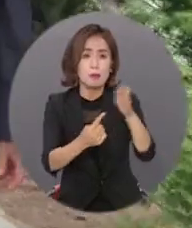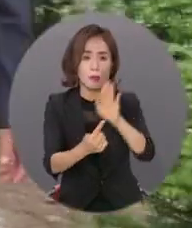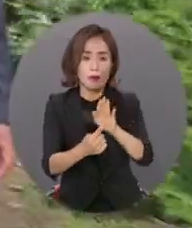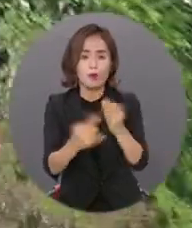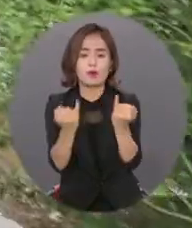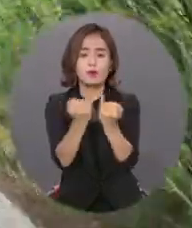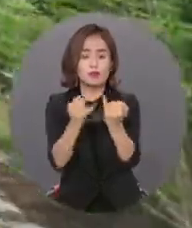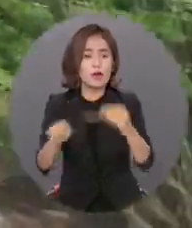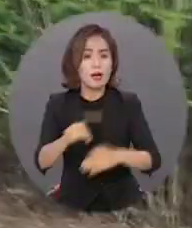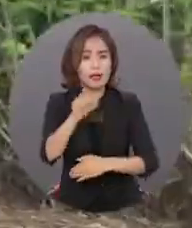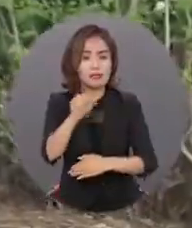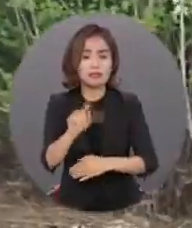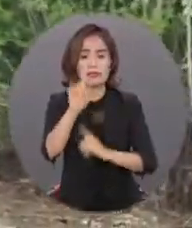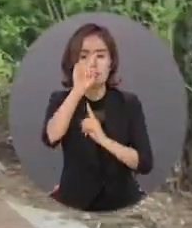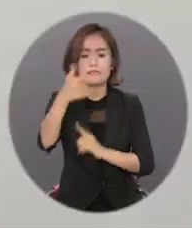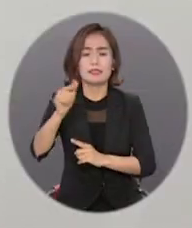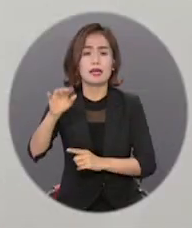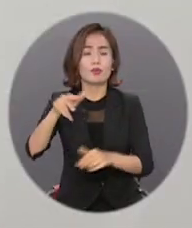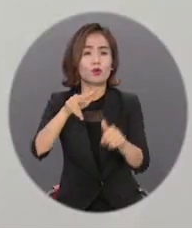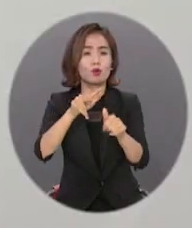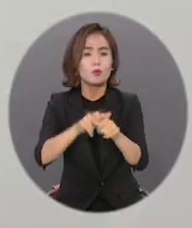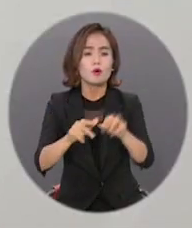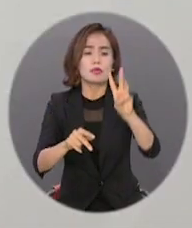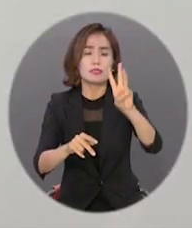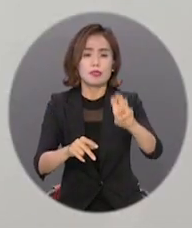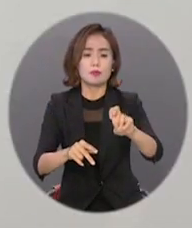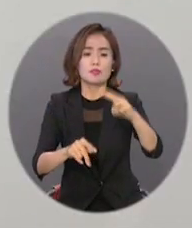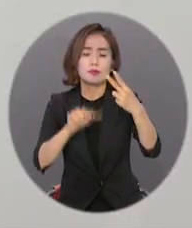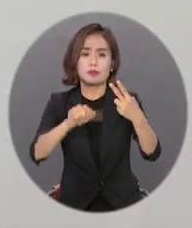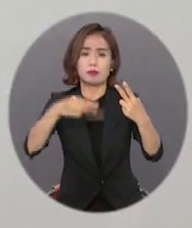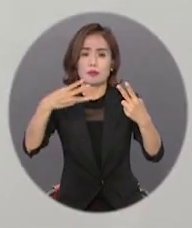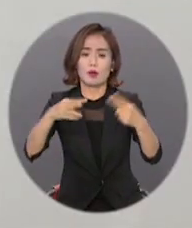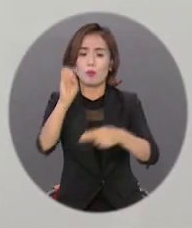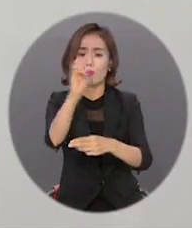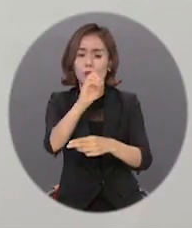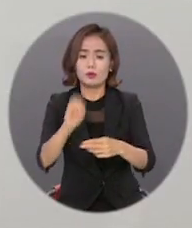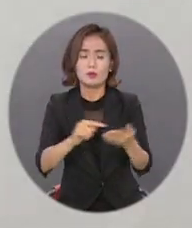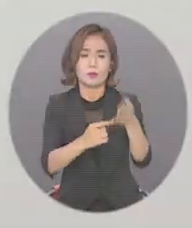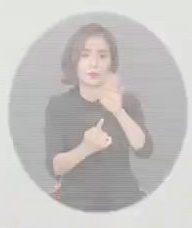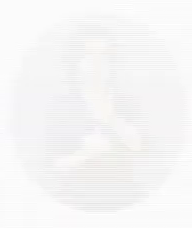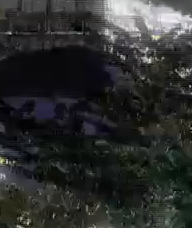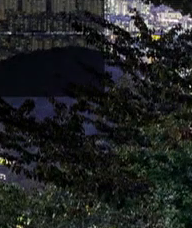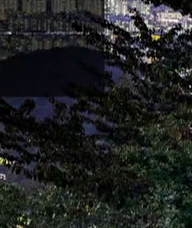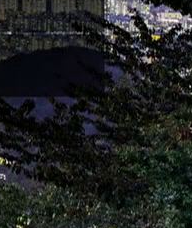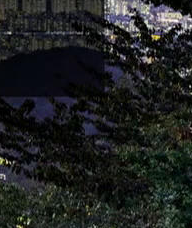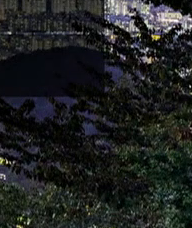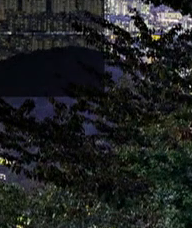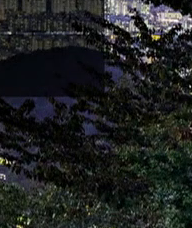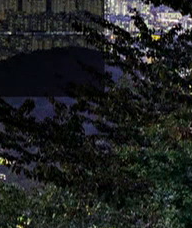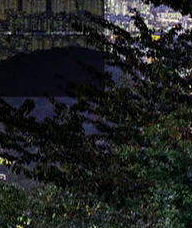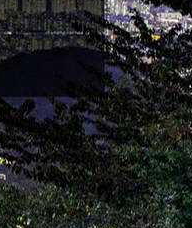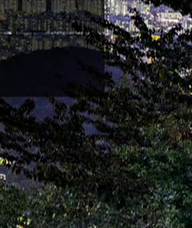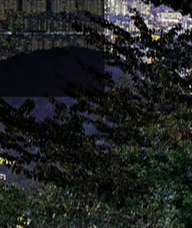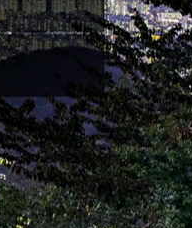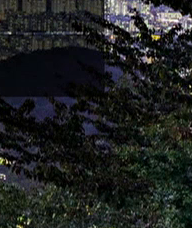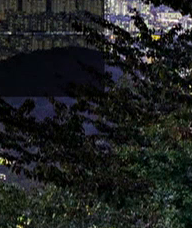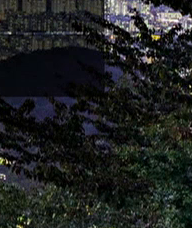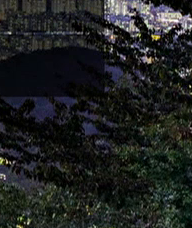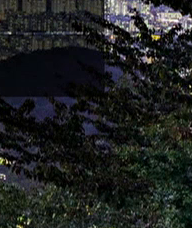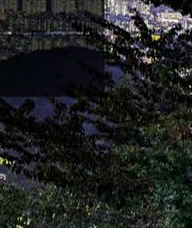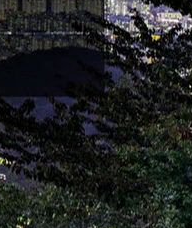여성 가운데서는 이낙연 부부가 32.3% 록 선호도가 높았습니다 mbc 뉴스팀